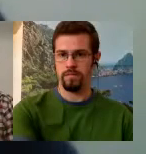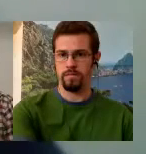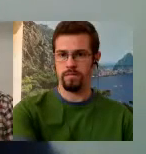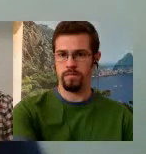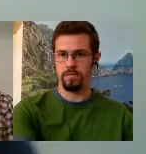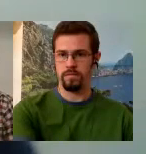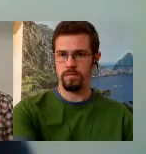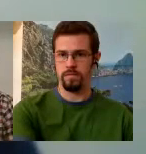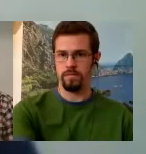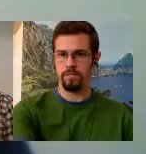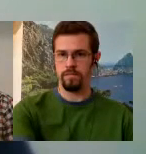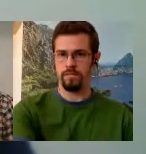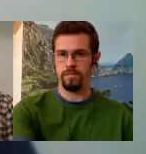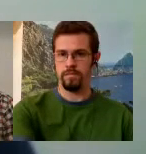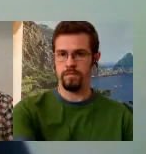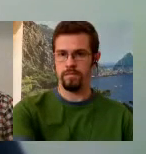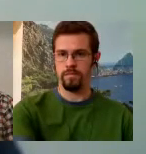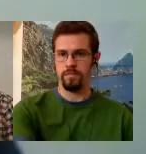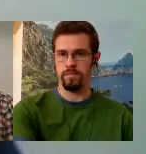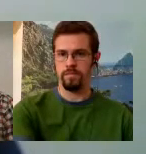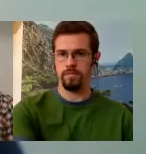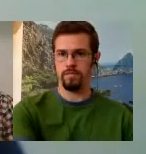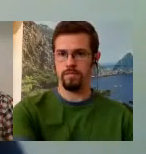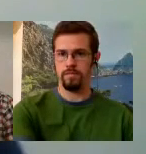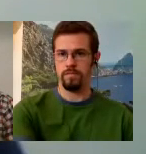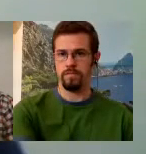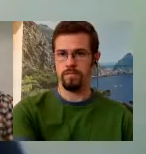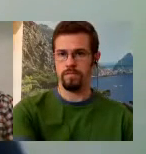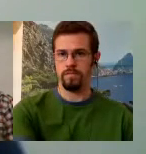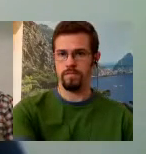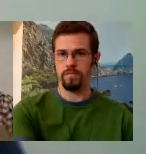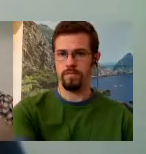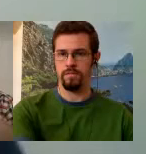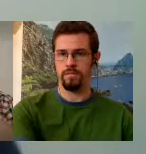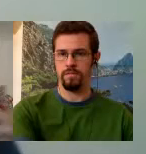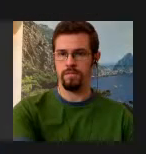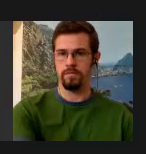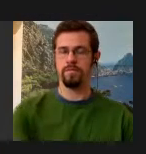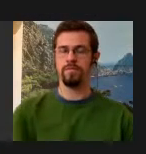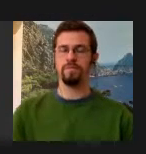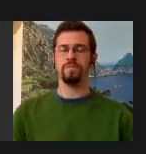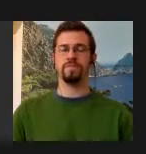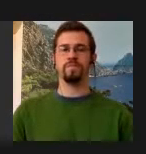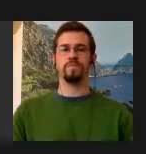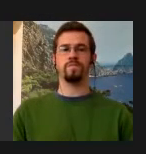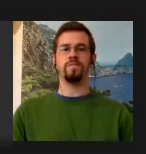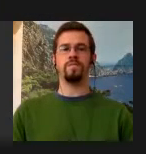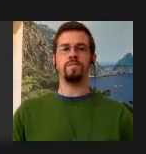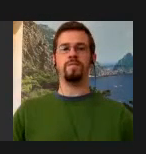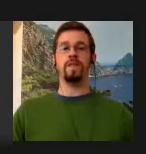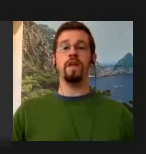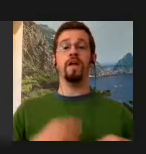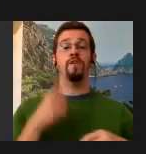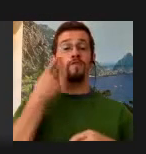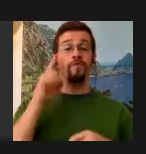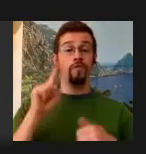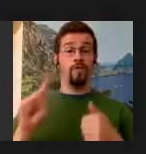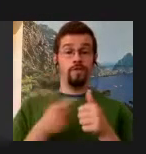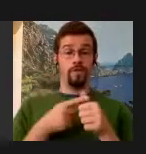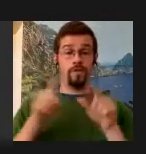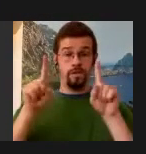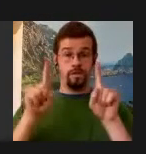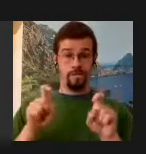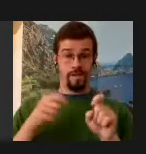يقومون هذا التقييم بمفردهم. So in the first first exam which I gave to these